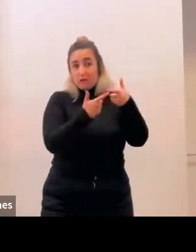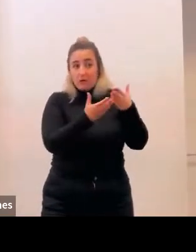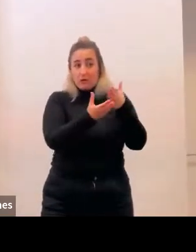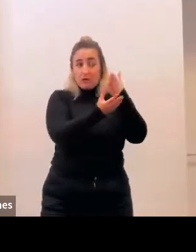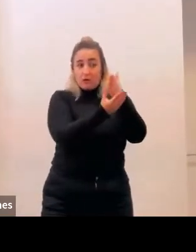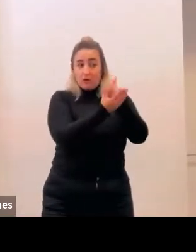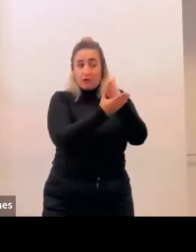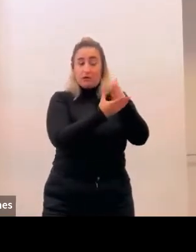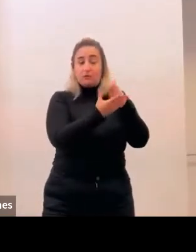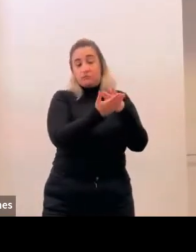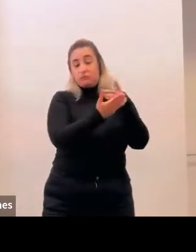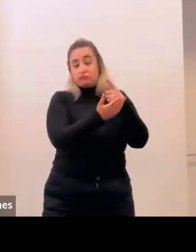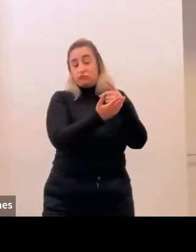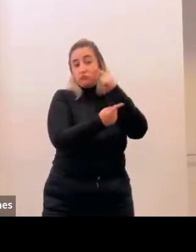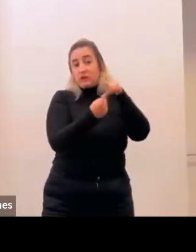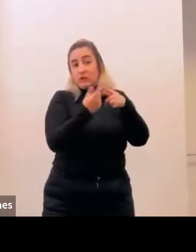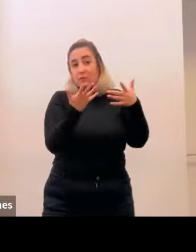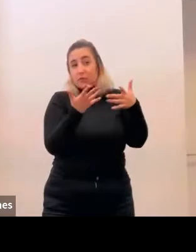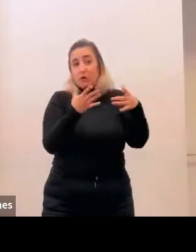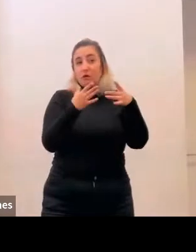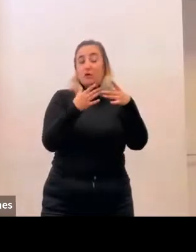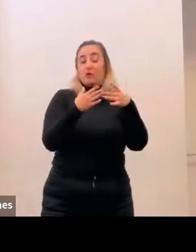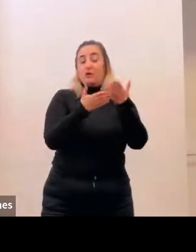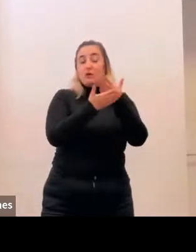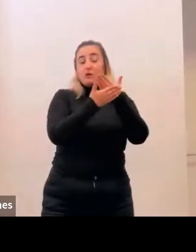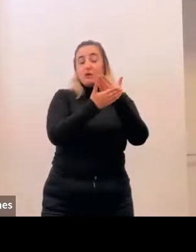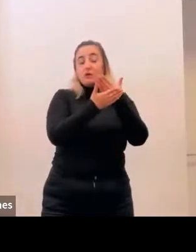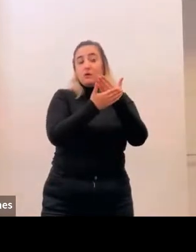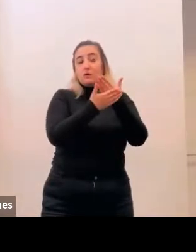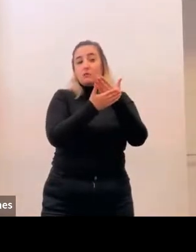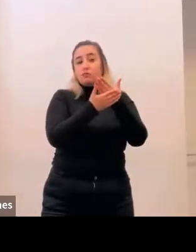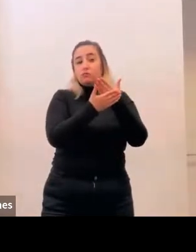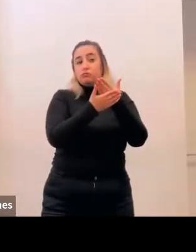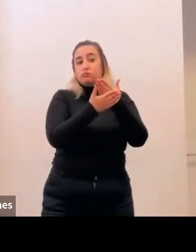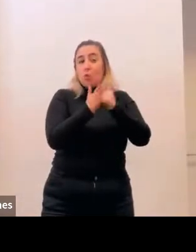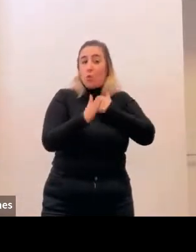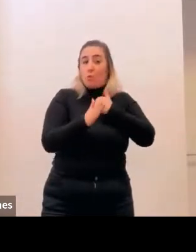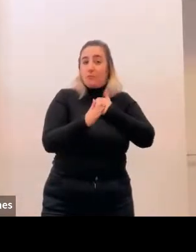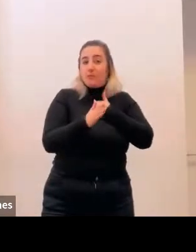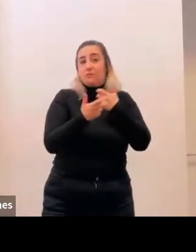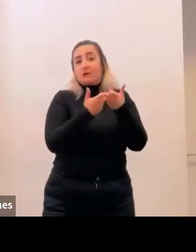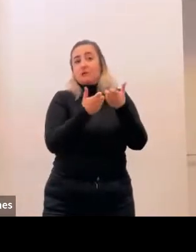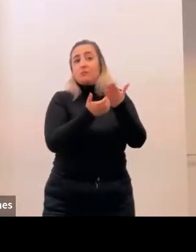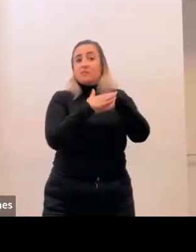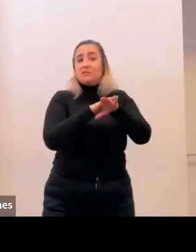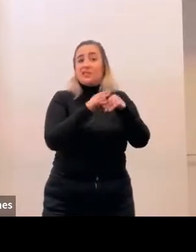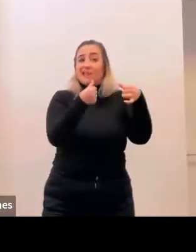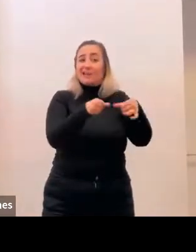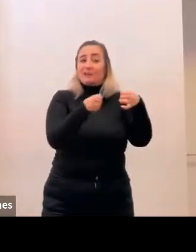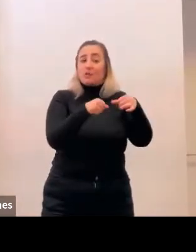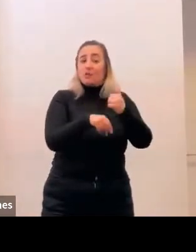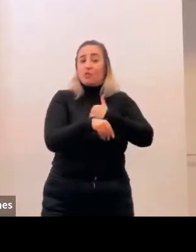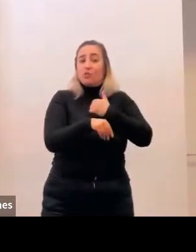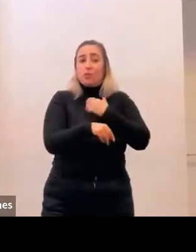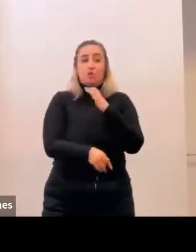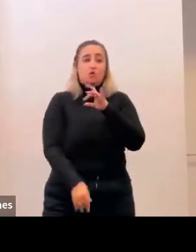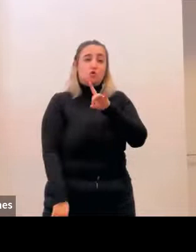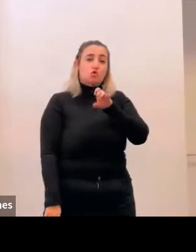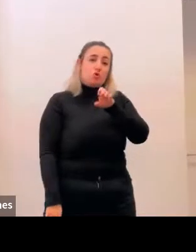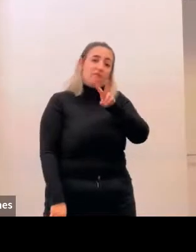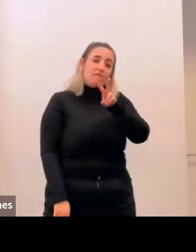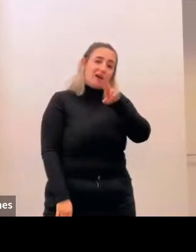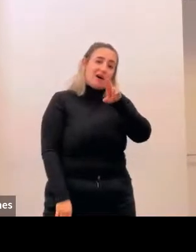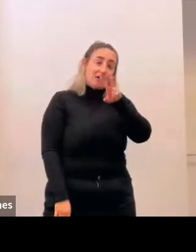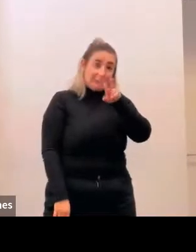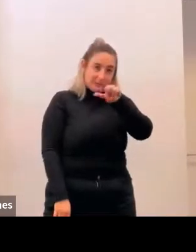en particulier sur la résidence autonome Chevardet, sur des activités d'entretien